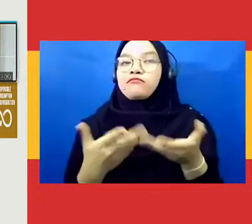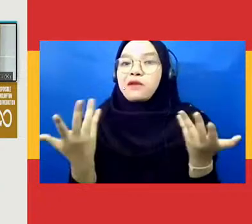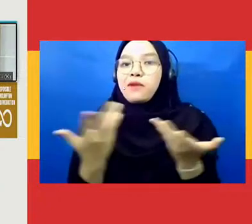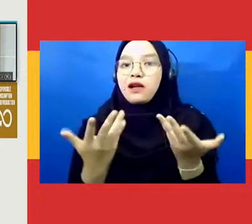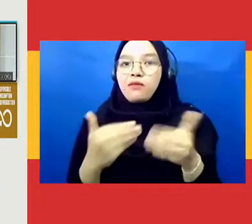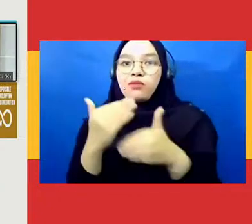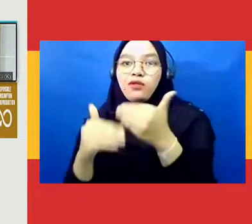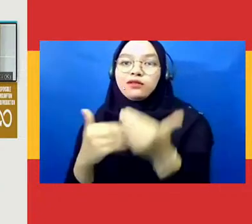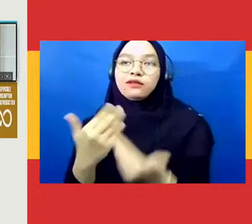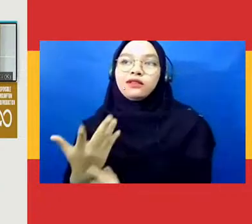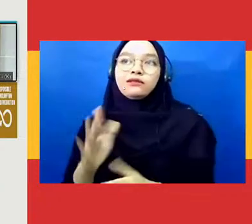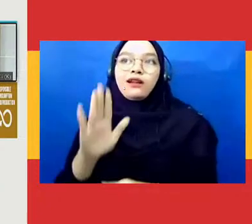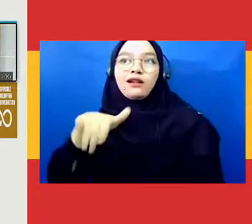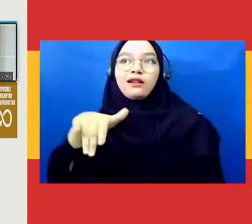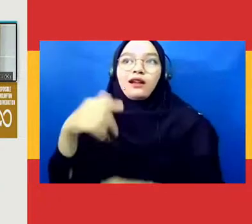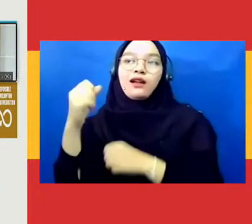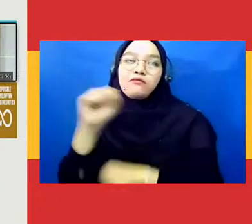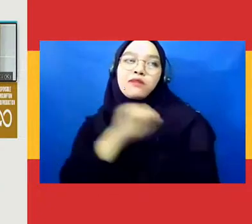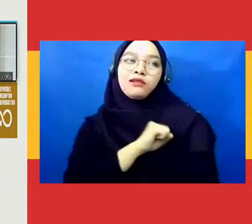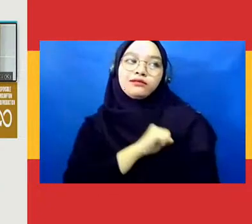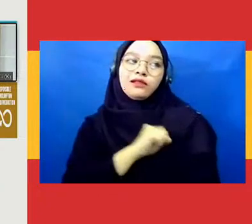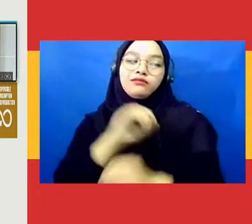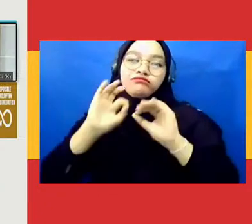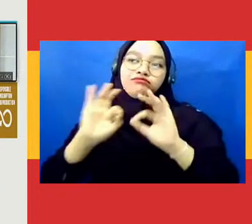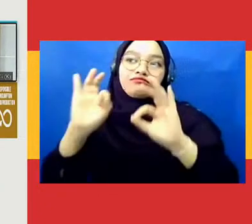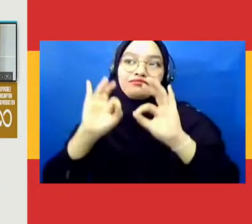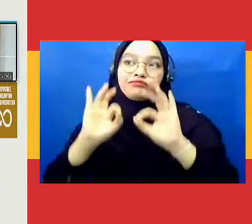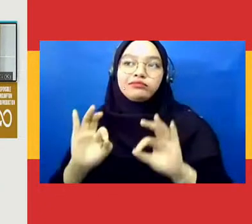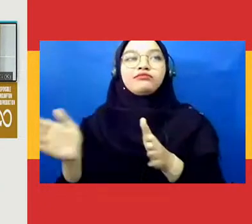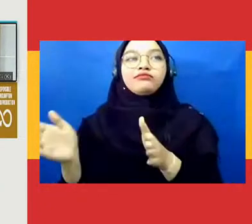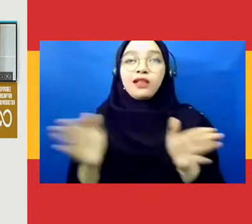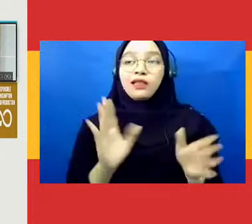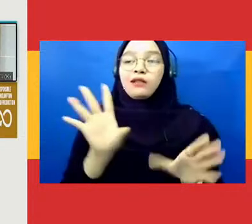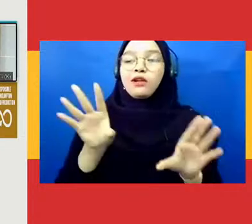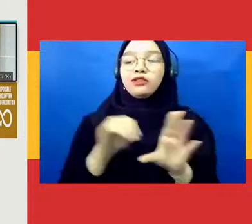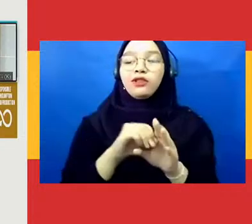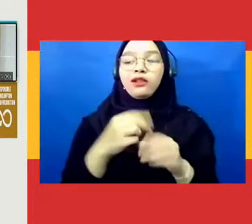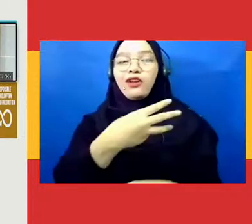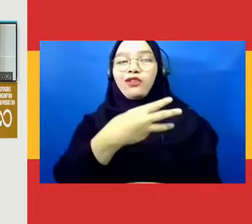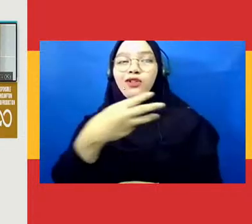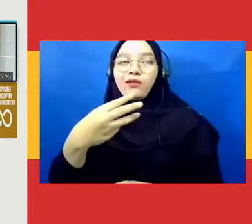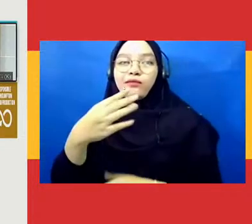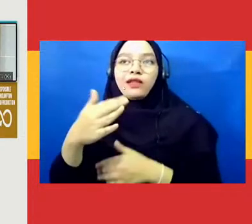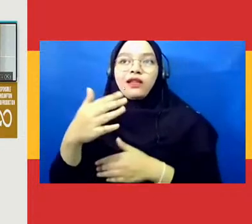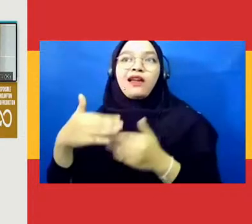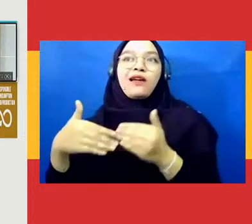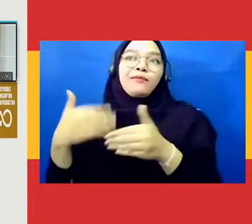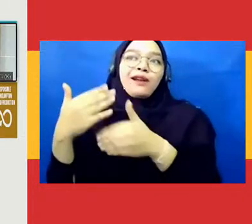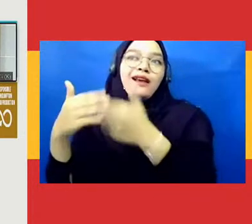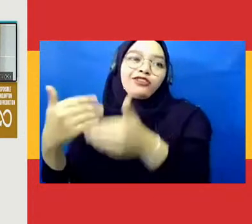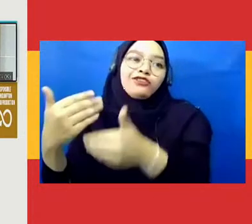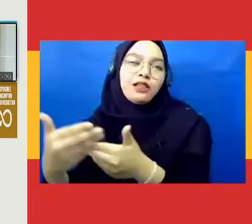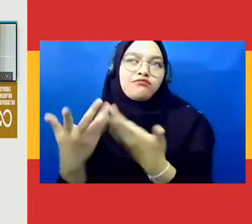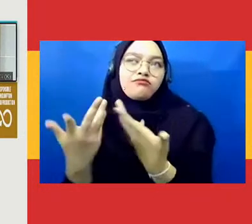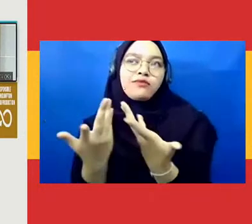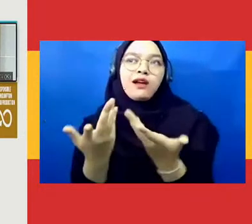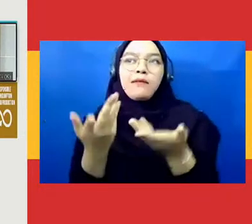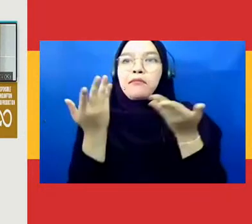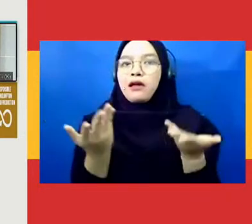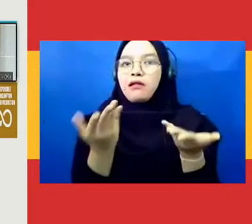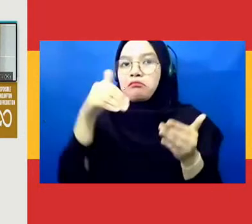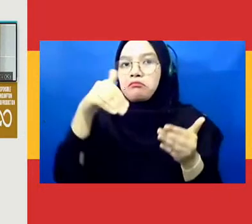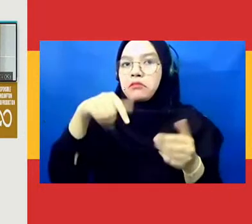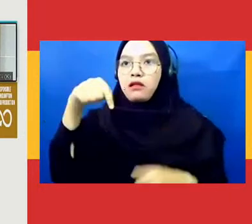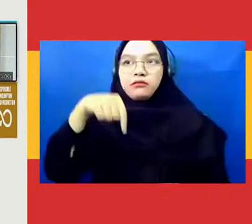harus adanya perkembangan ekonomi yang berkelanjutan. Terutama juga di tengah pandemi COVID-19 ini, bagaimana upaya